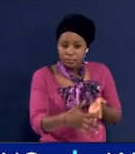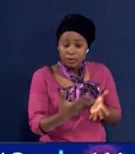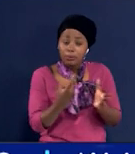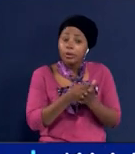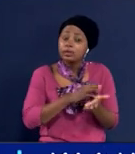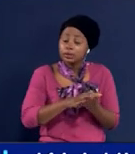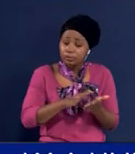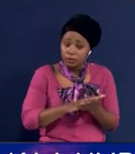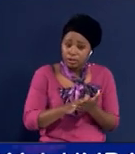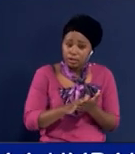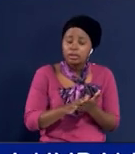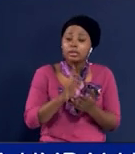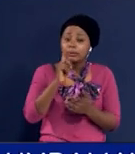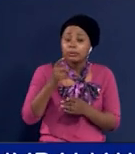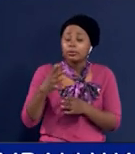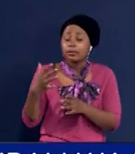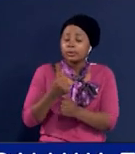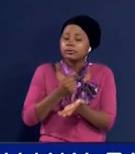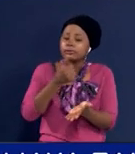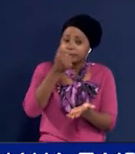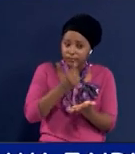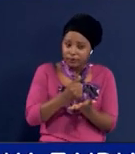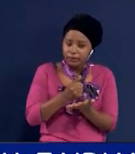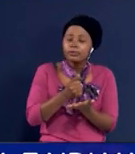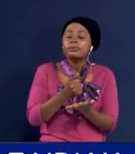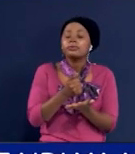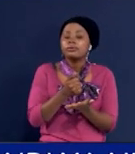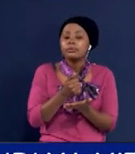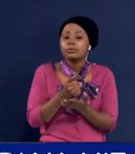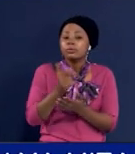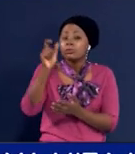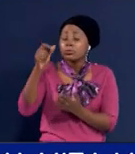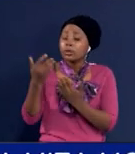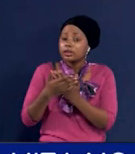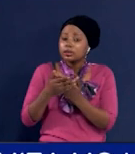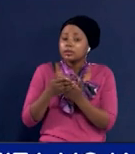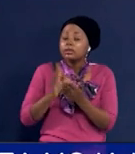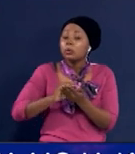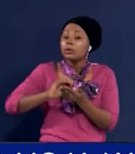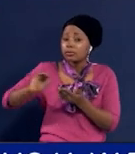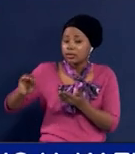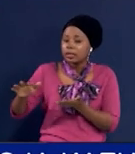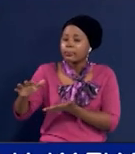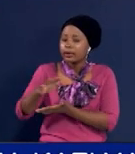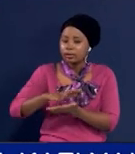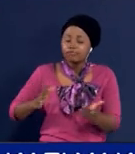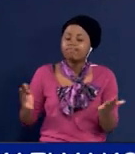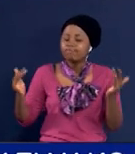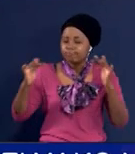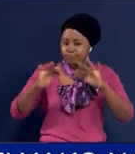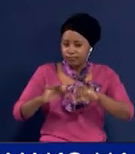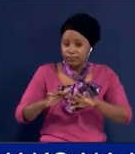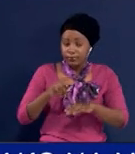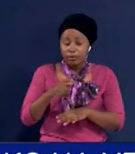lakini wale wanaopata watumie vitakasa mikono, hizi sanitizer. Wananchi waepuke maeneo ya mikusanyiko.